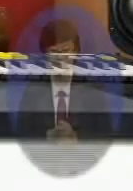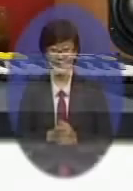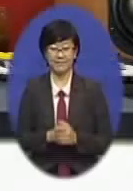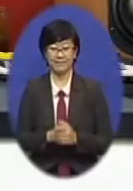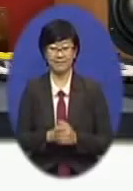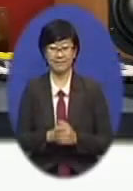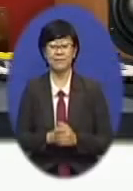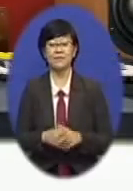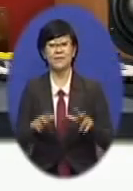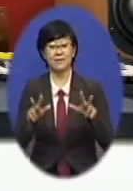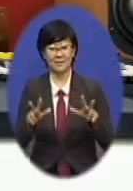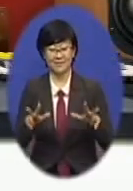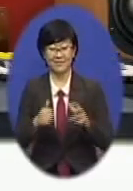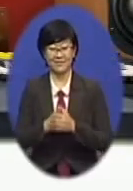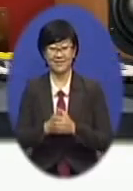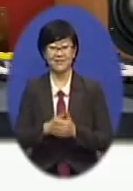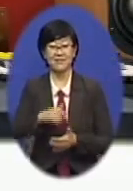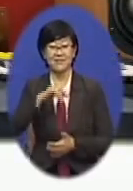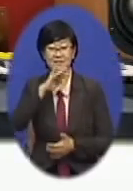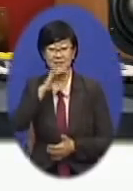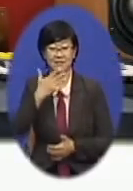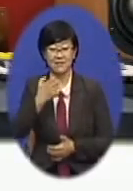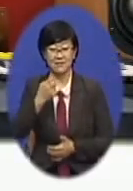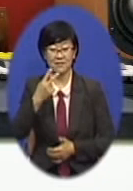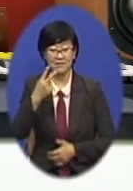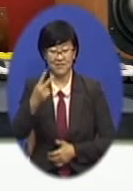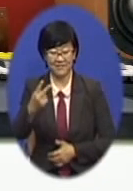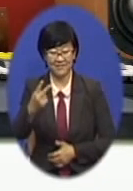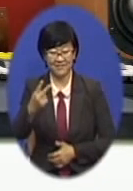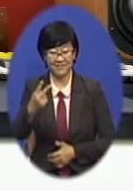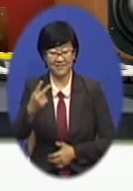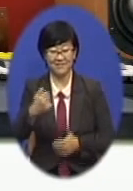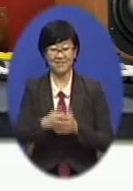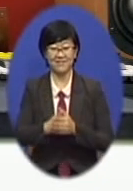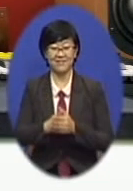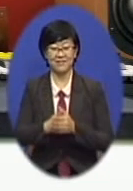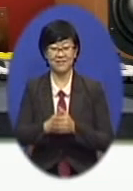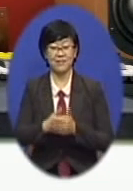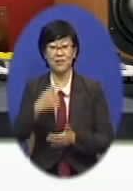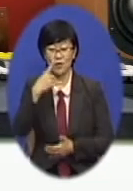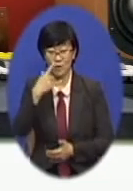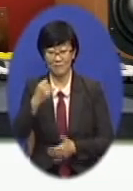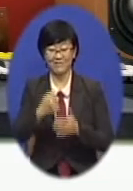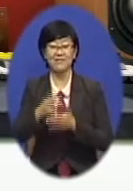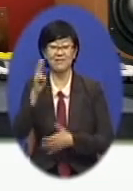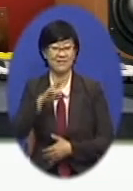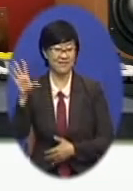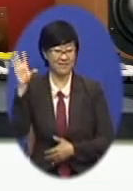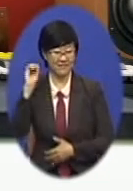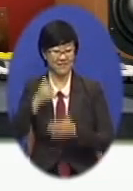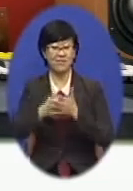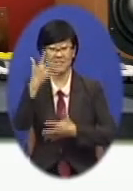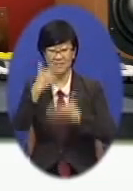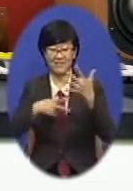네, 지금 뭐 82세 잡순 그 정경의 어머니 카시아 노래를 듣고